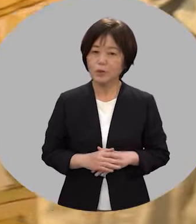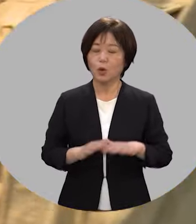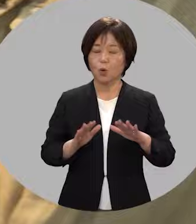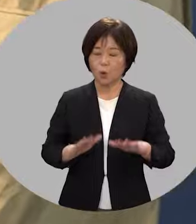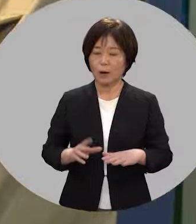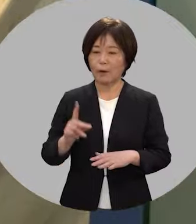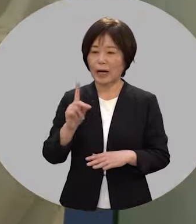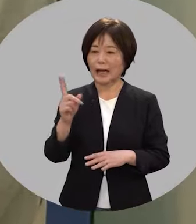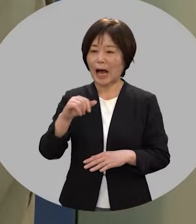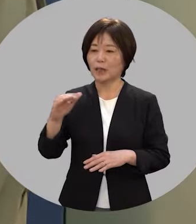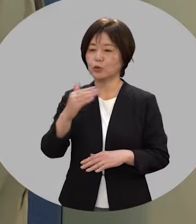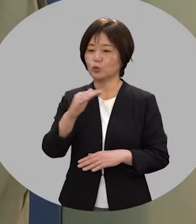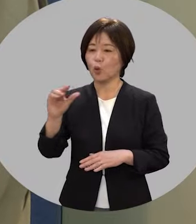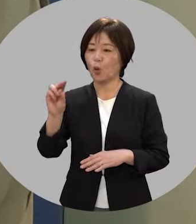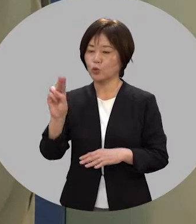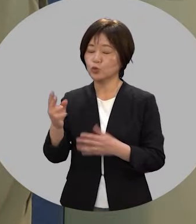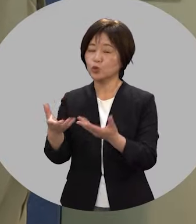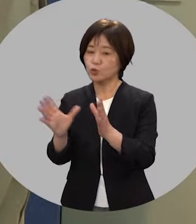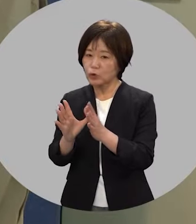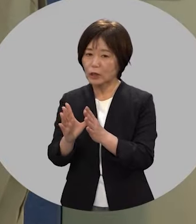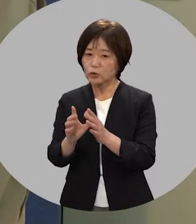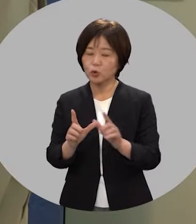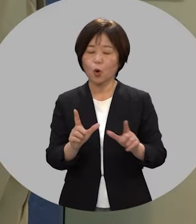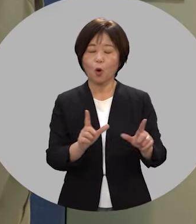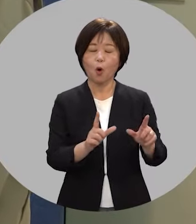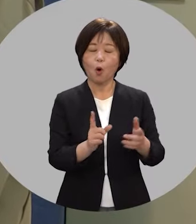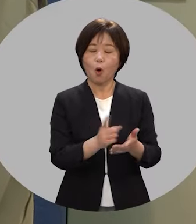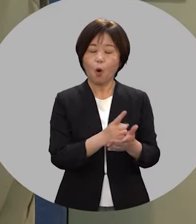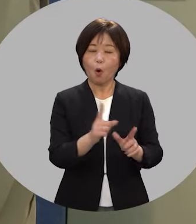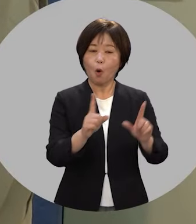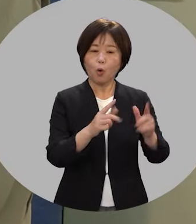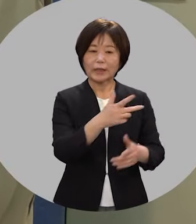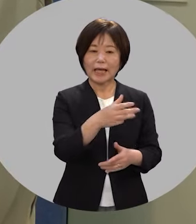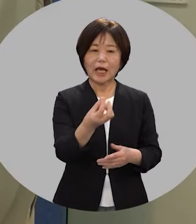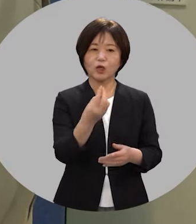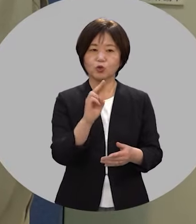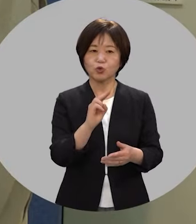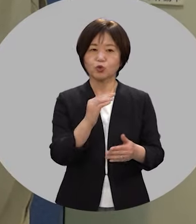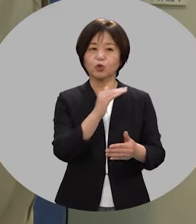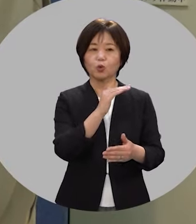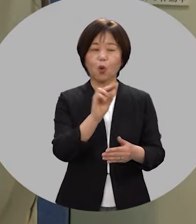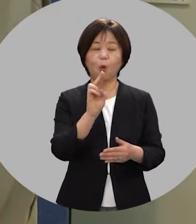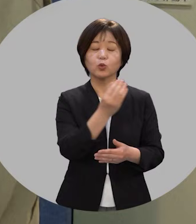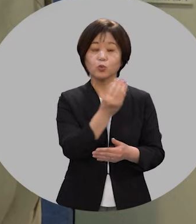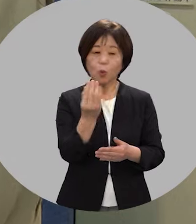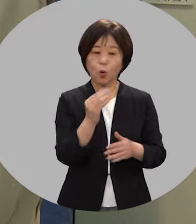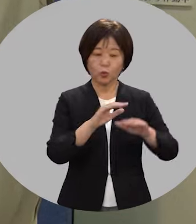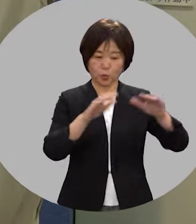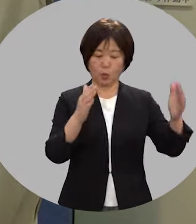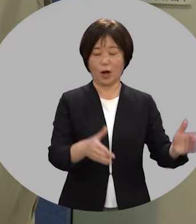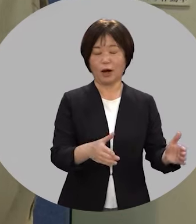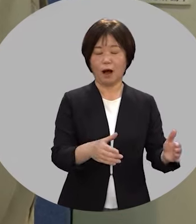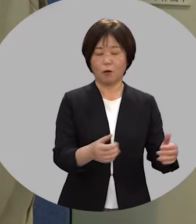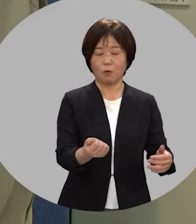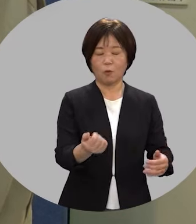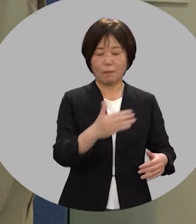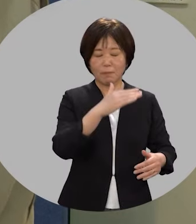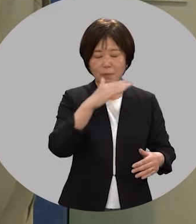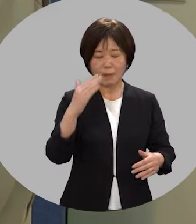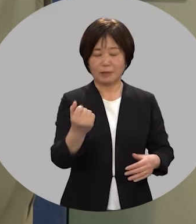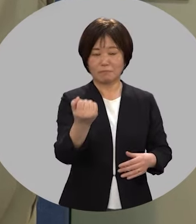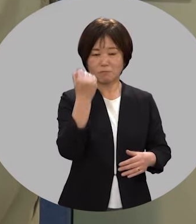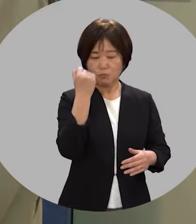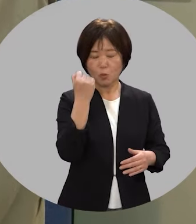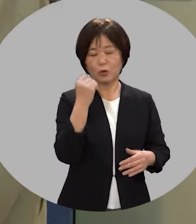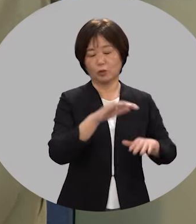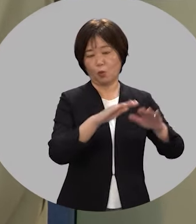い、今回は観光集落と宝慶集光墓と呼ばれるお墓があります。これは弥生時代に見られる特徴の一つですので、